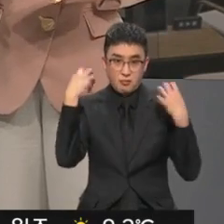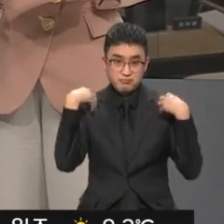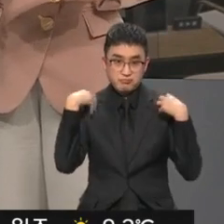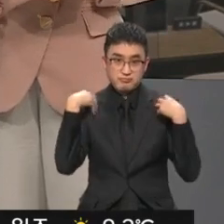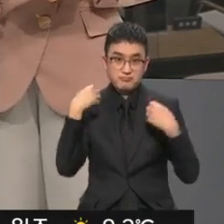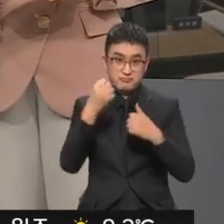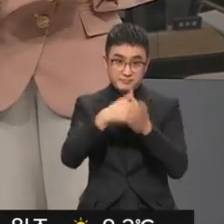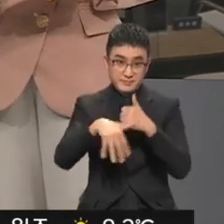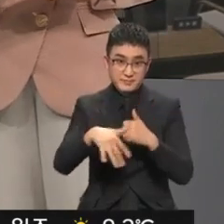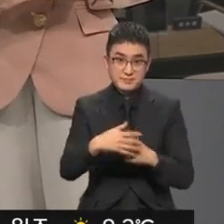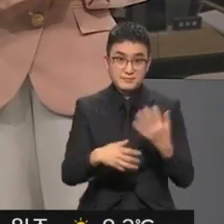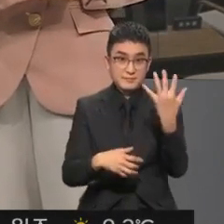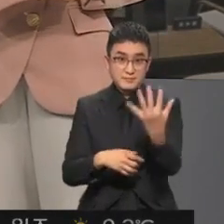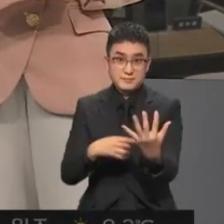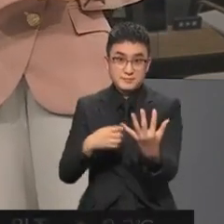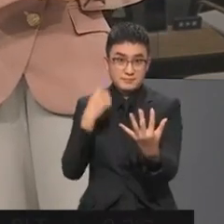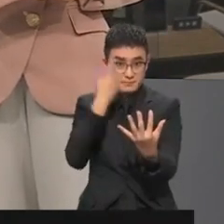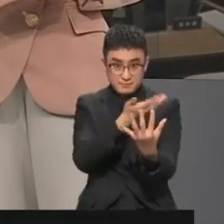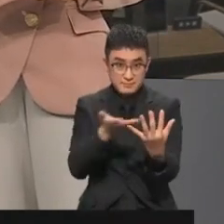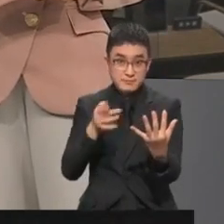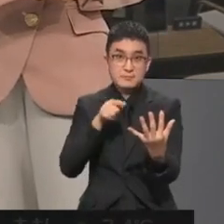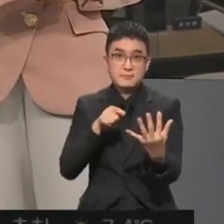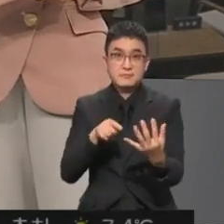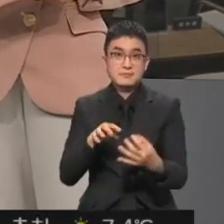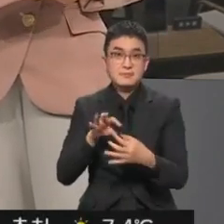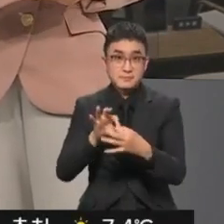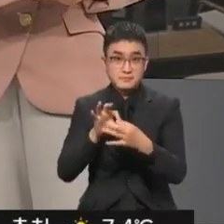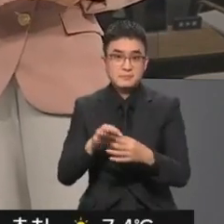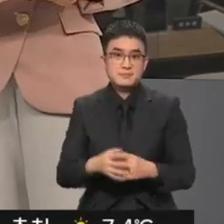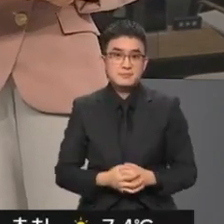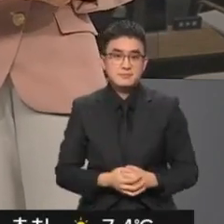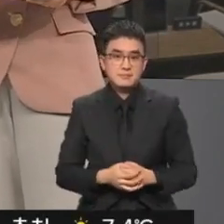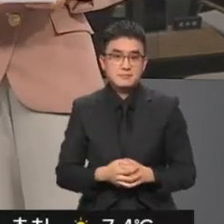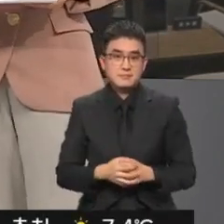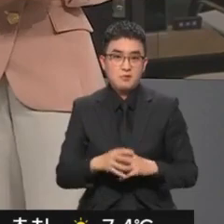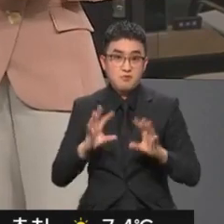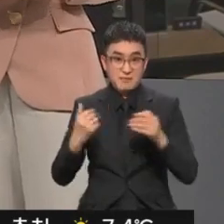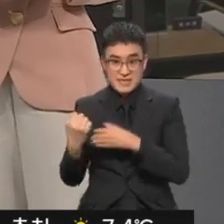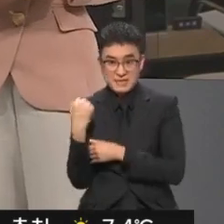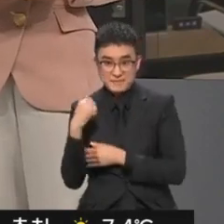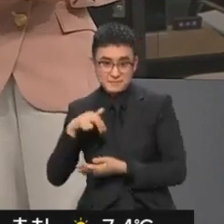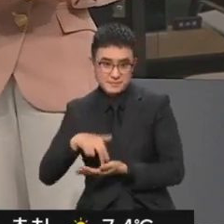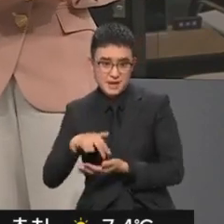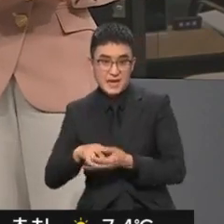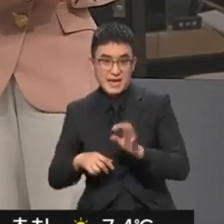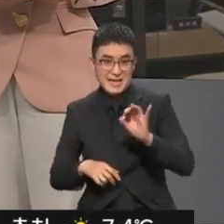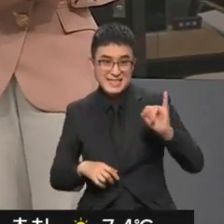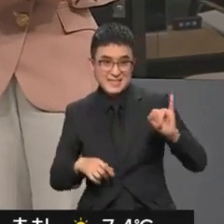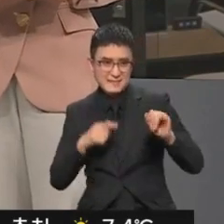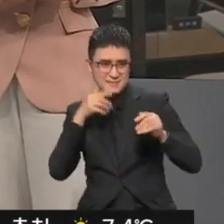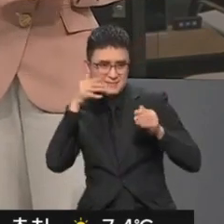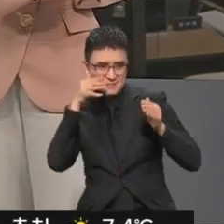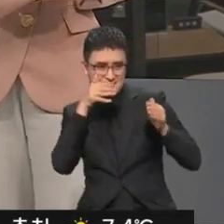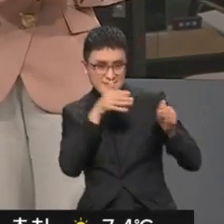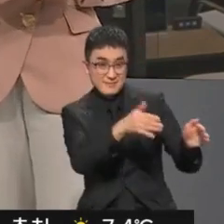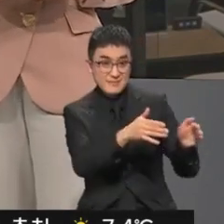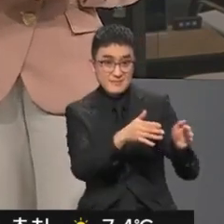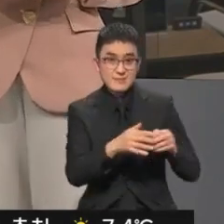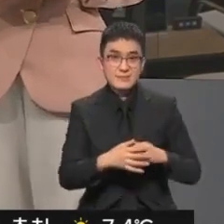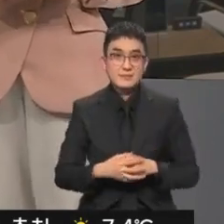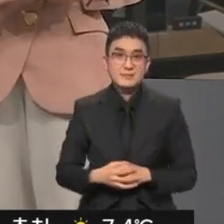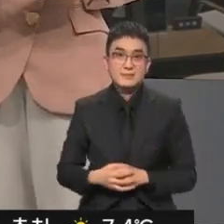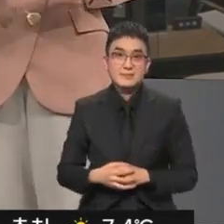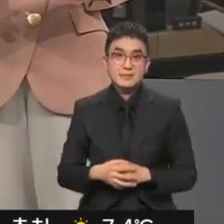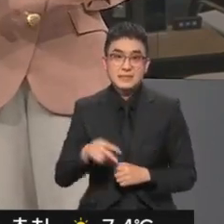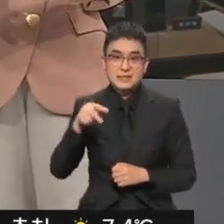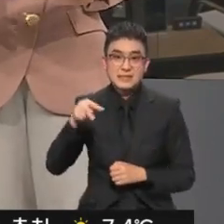어제 민주당 이재명 대표를 정조준했다는 소식 전해드렸었죠. 쌍방울 김성태 전 회장의 불법 대북